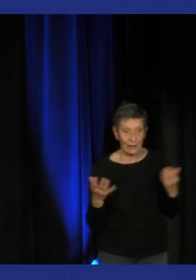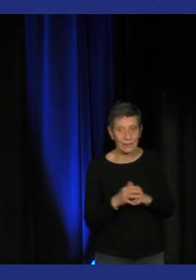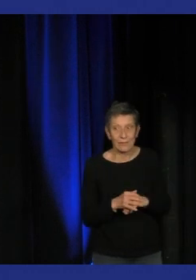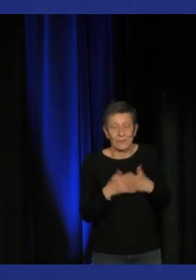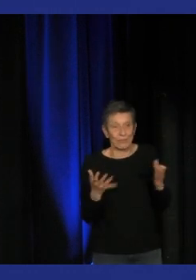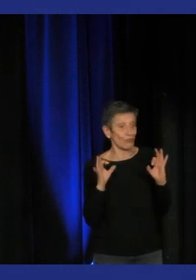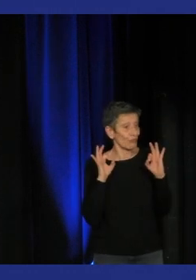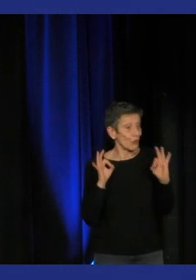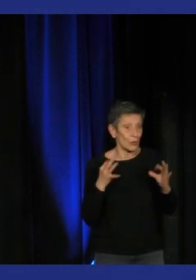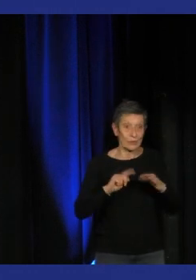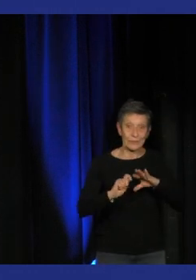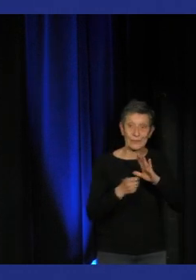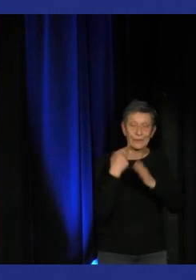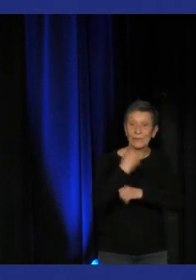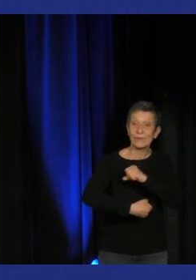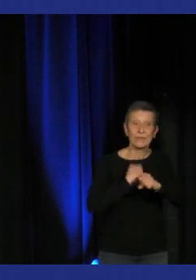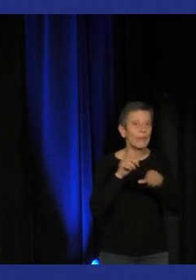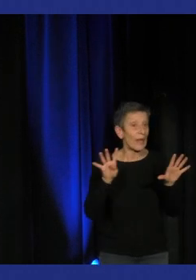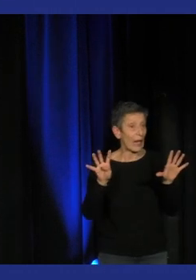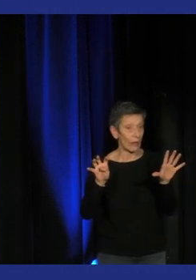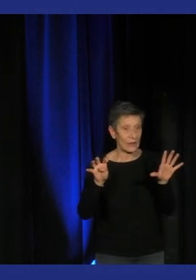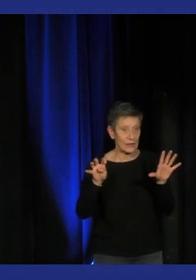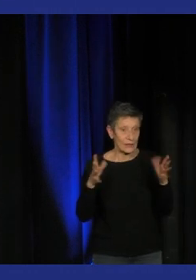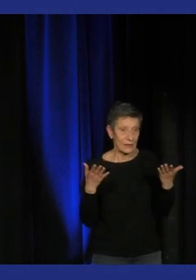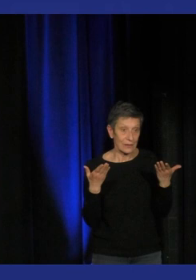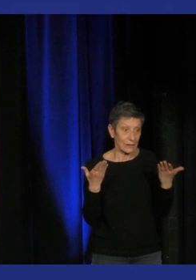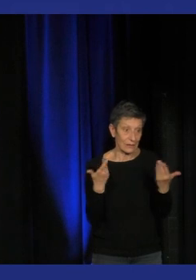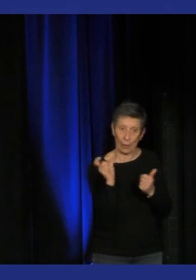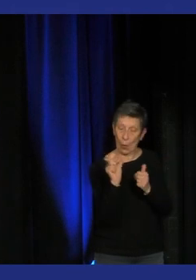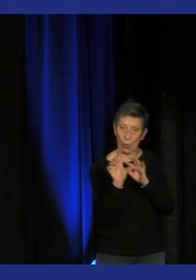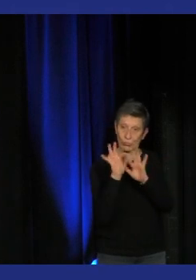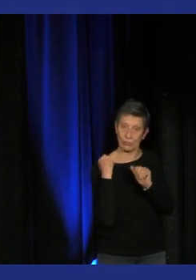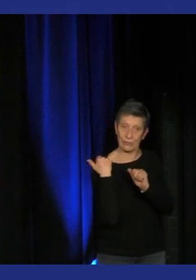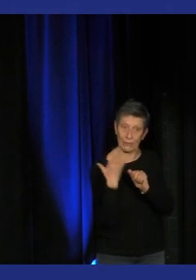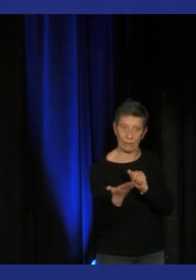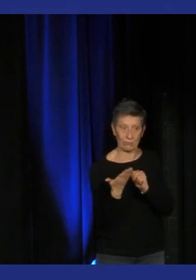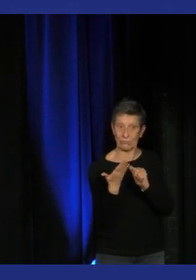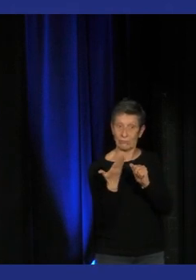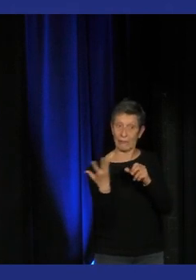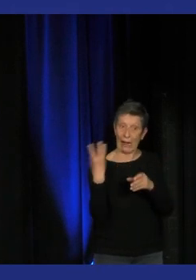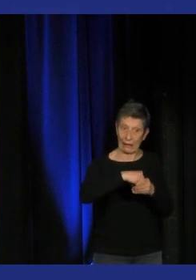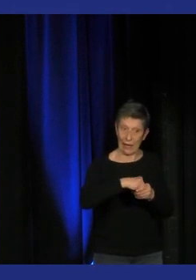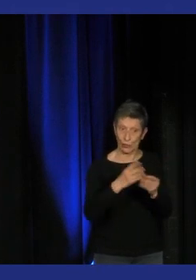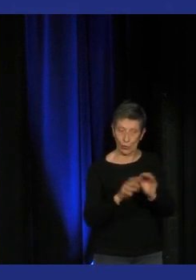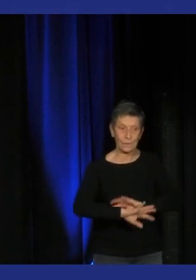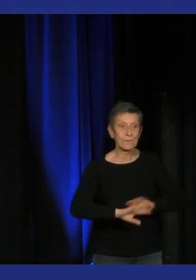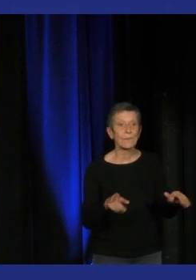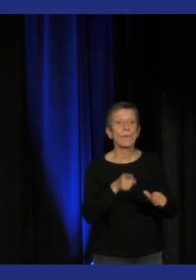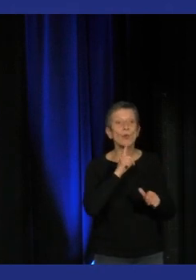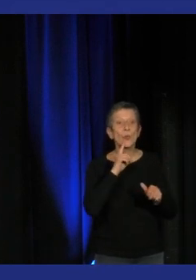était, dans les années 90, on parlait d'intégration. C'est vrai que depuis la loi de 2005, on